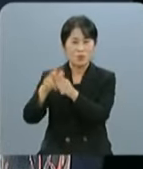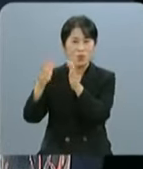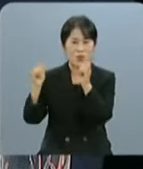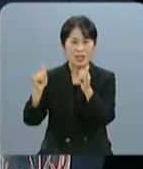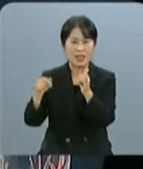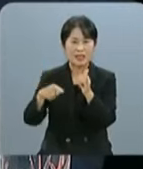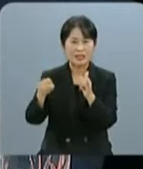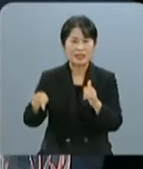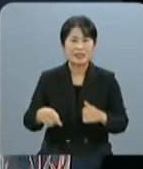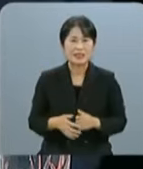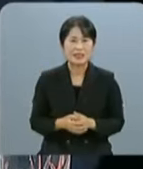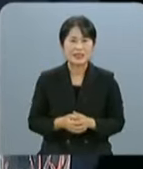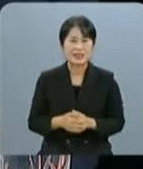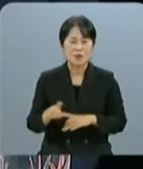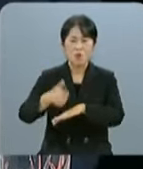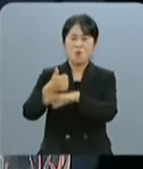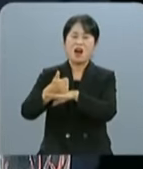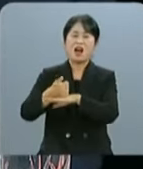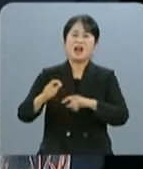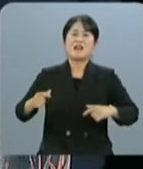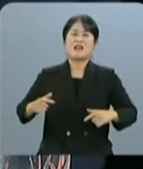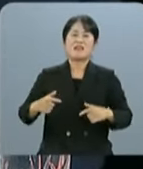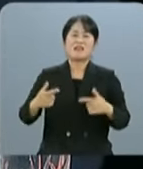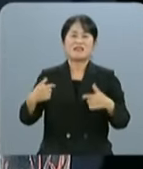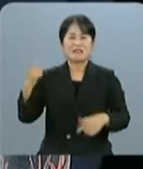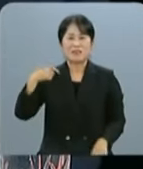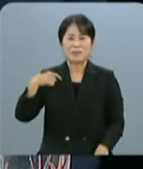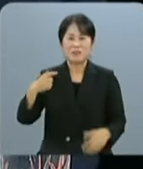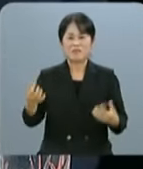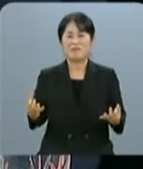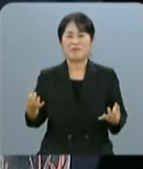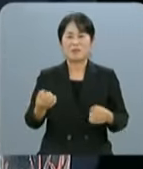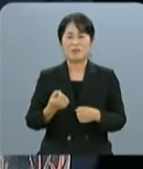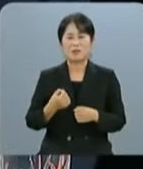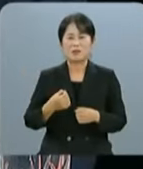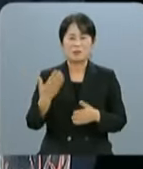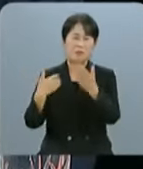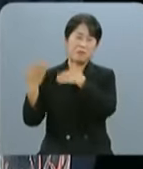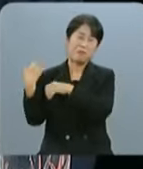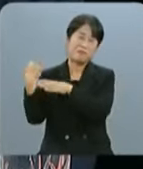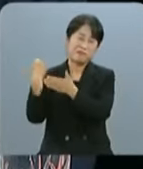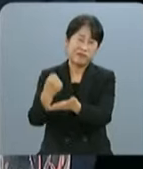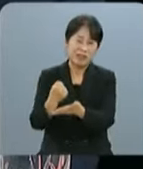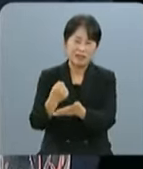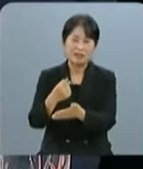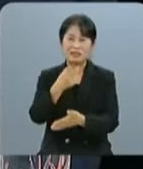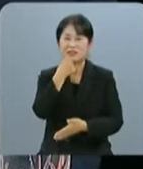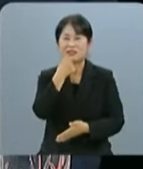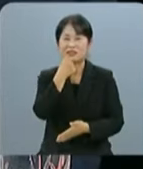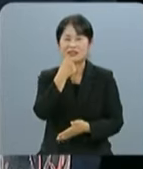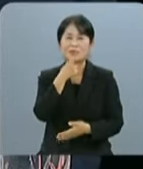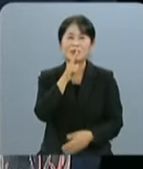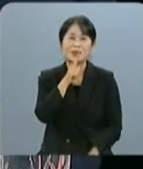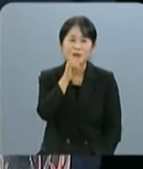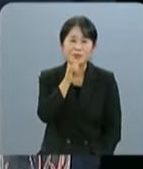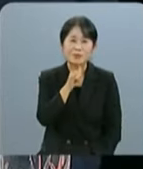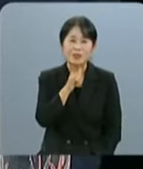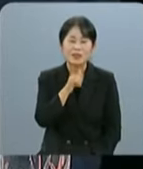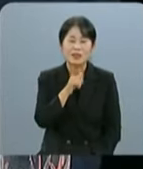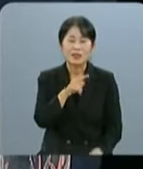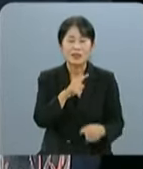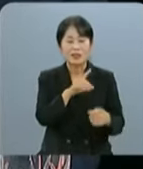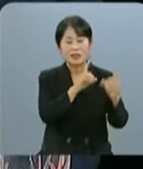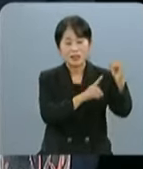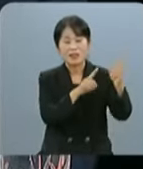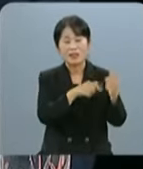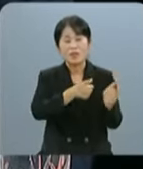너무 왕처럼 굴어서 아니면 다 2월 상품이라서 싫다. 이렇게 얘기합니다. 어떻게 그런 이재명 지지에